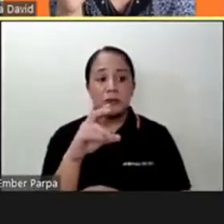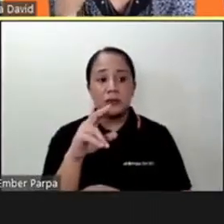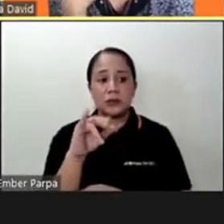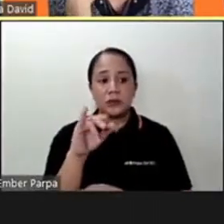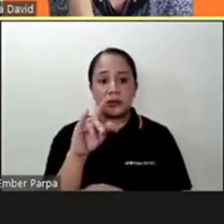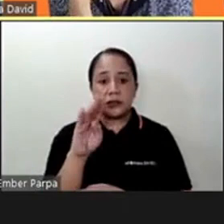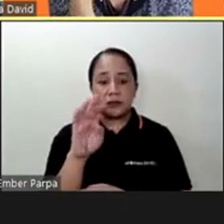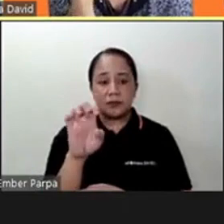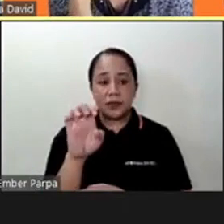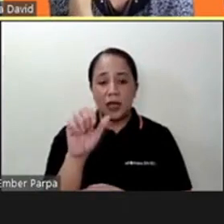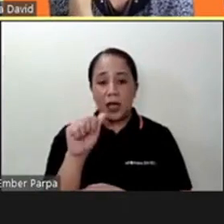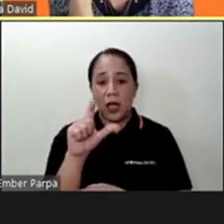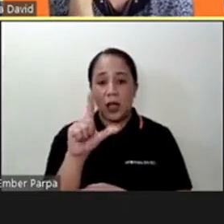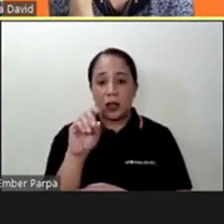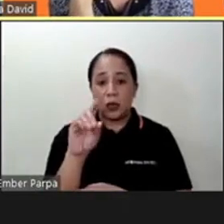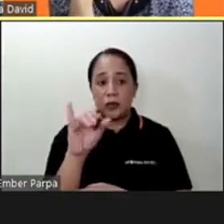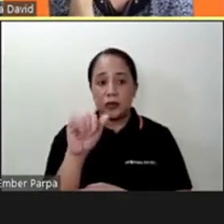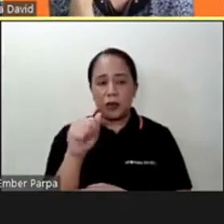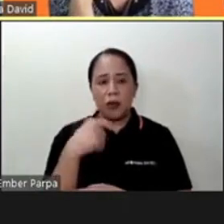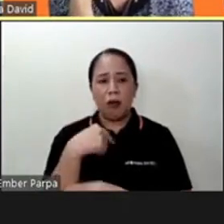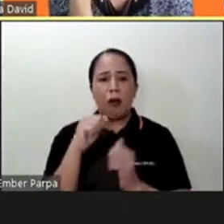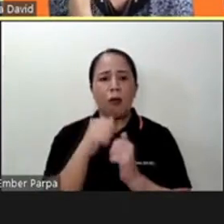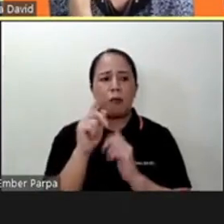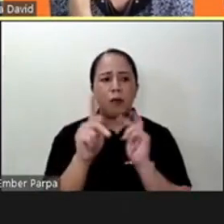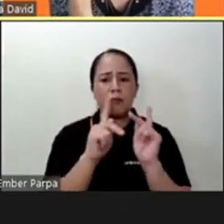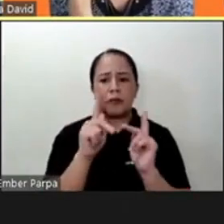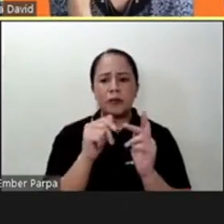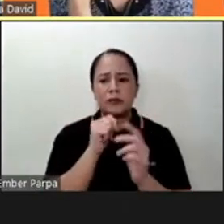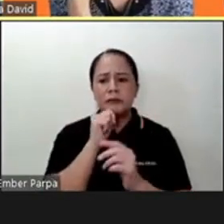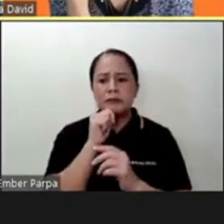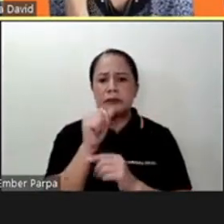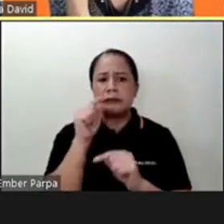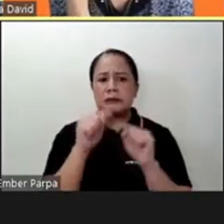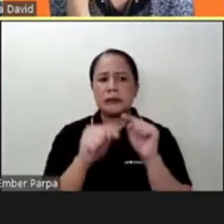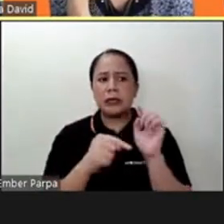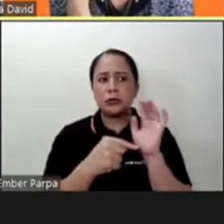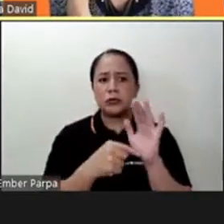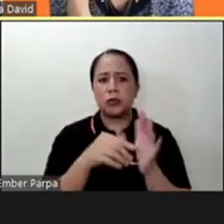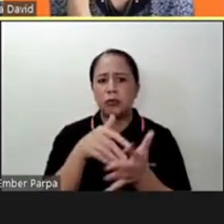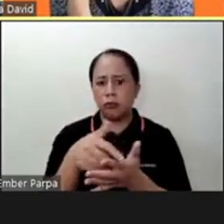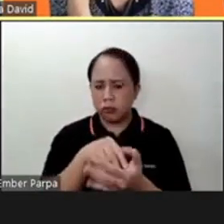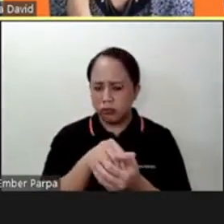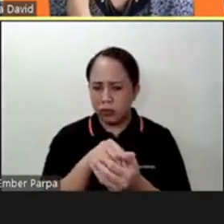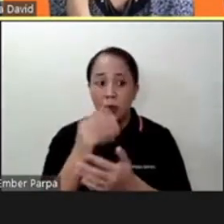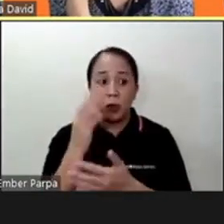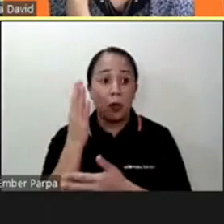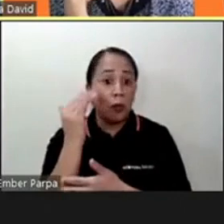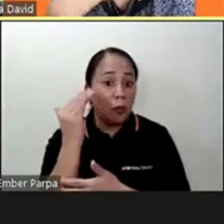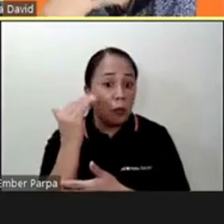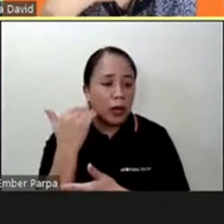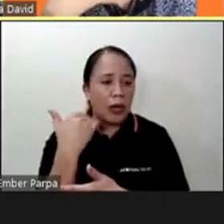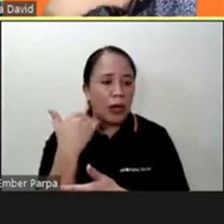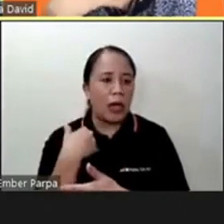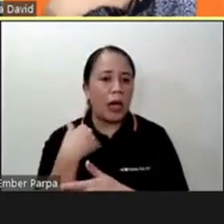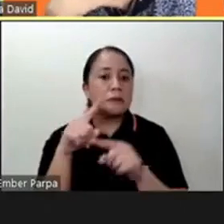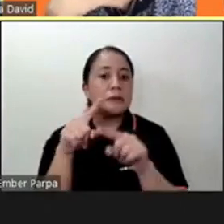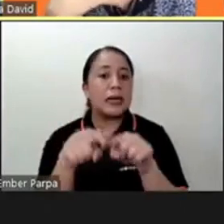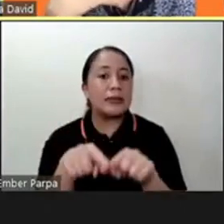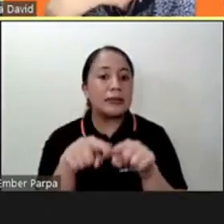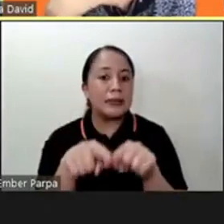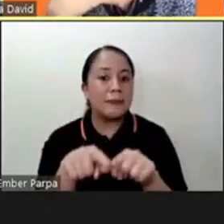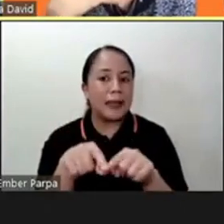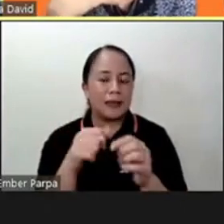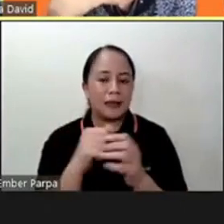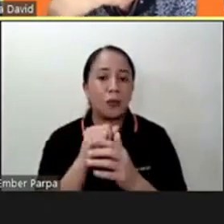Alodia, paano naman daw po yung mga taong hindi pwedeng magpakita ng weakness kasi nakadepend sa kanila yung